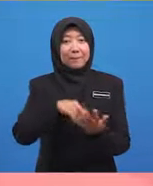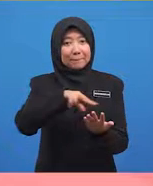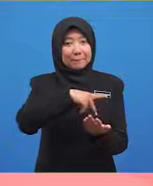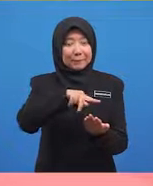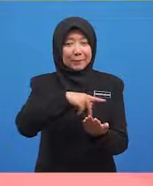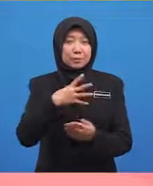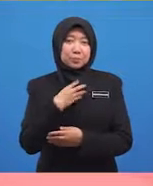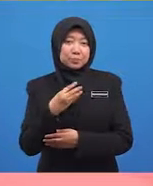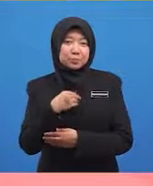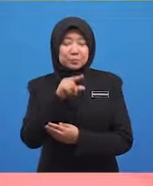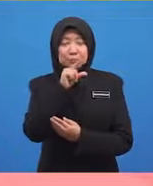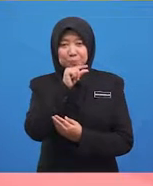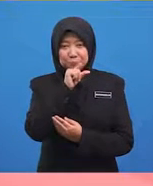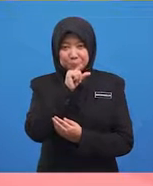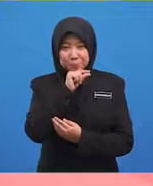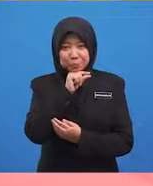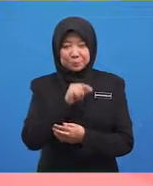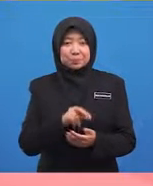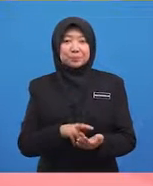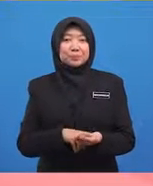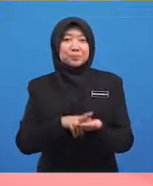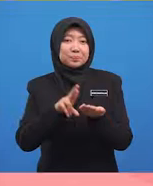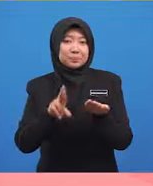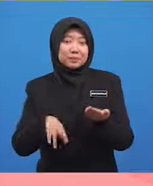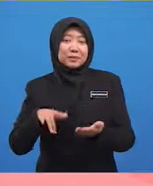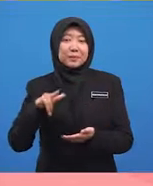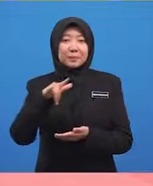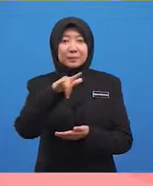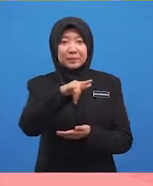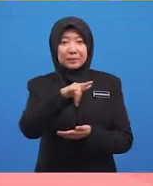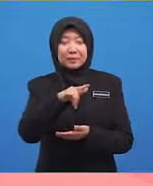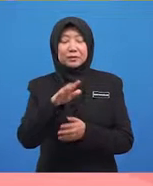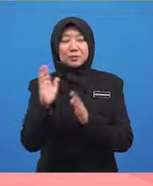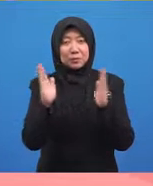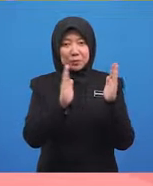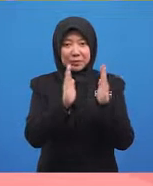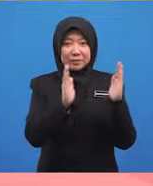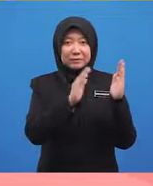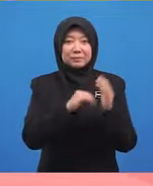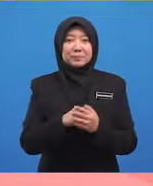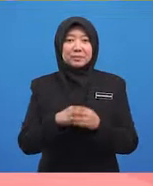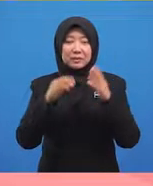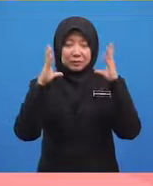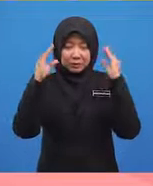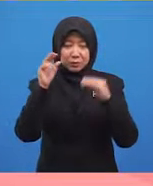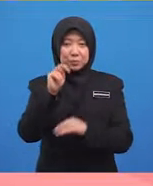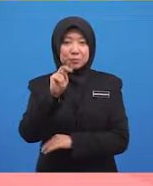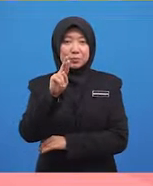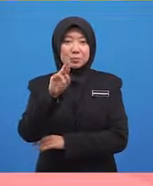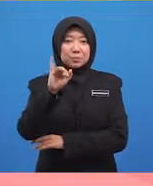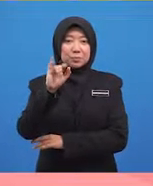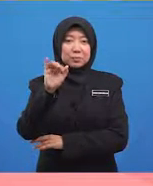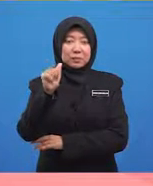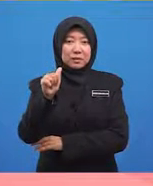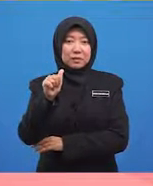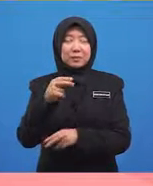Putih-putih burung merpati, rendah terbangnya di udara. Cikgu Nur Ilya